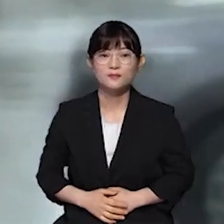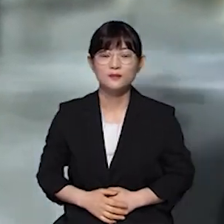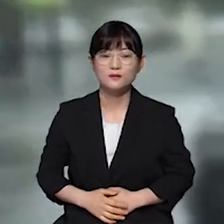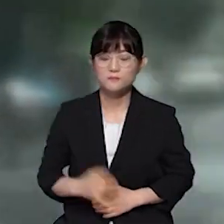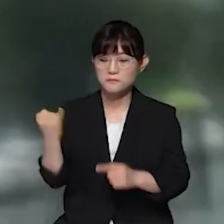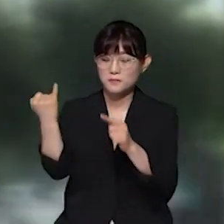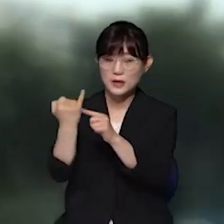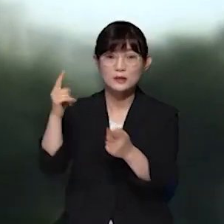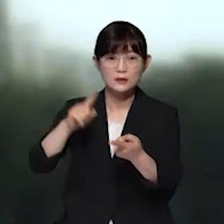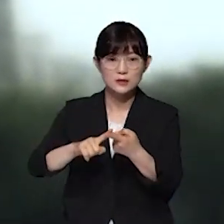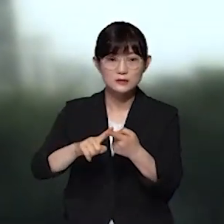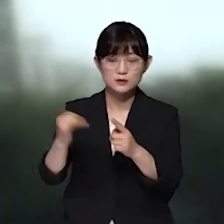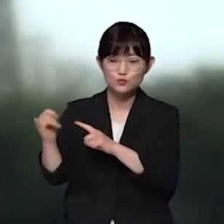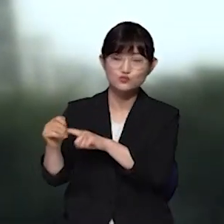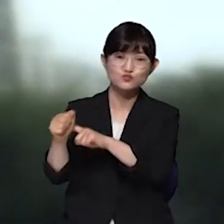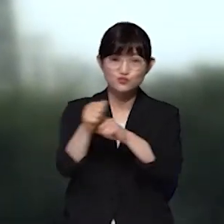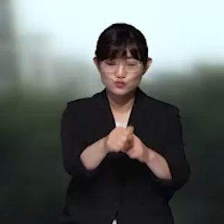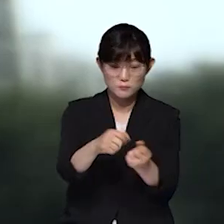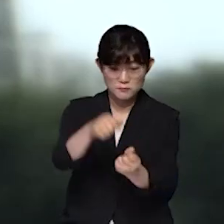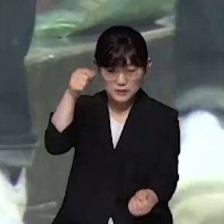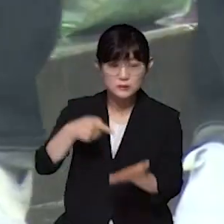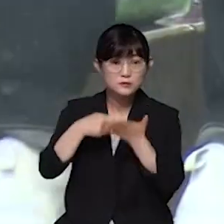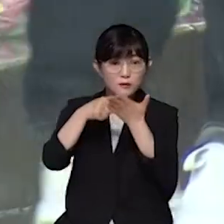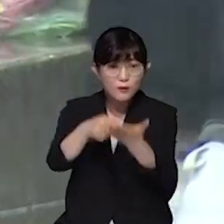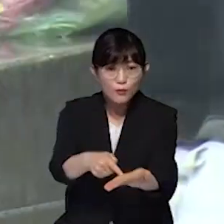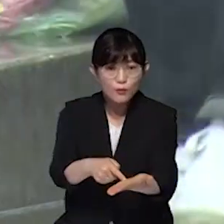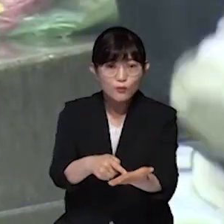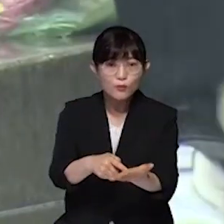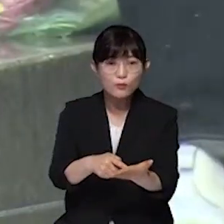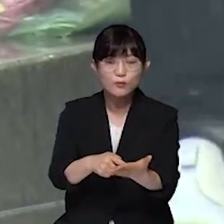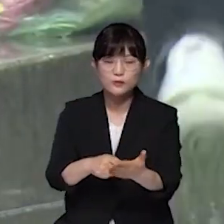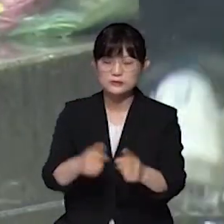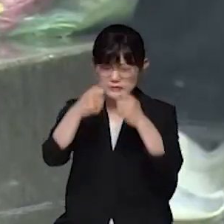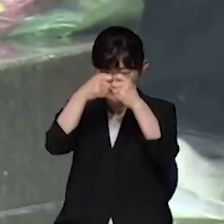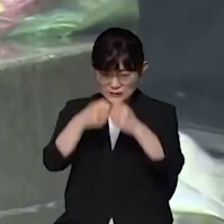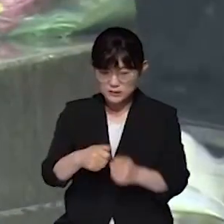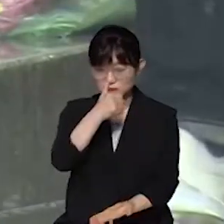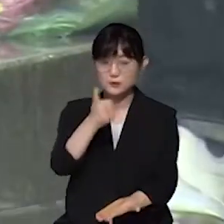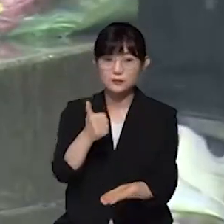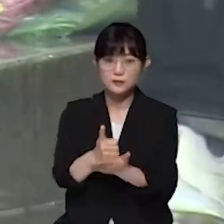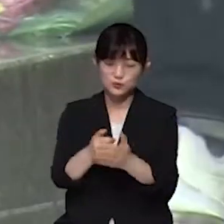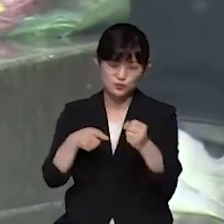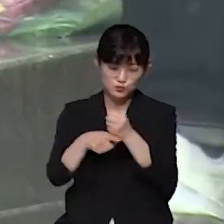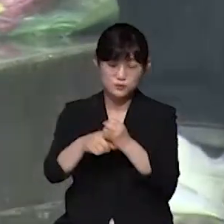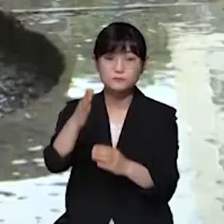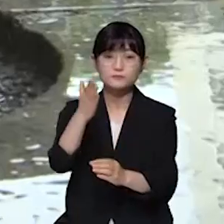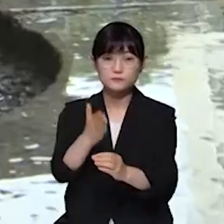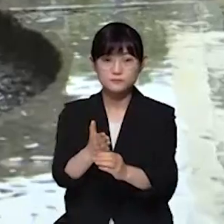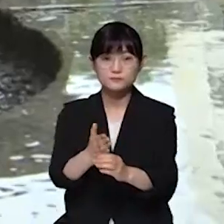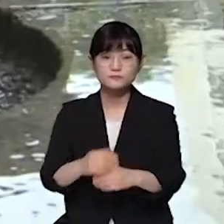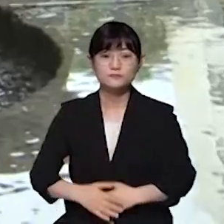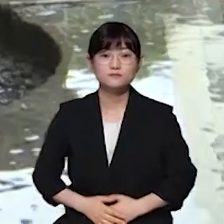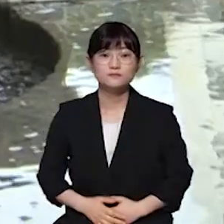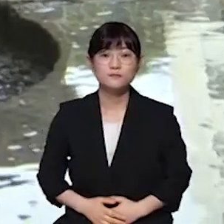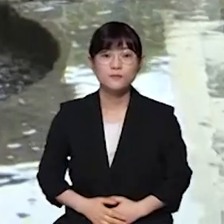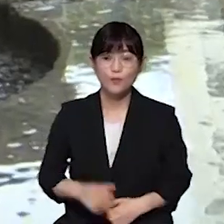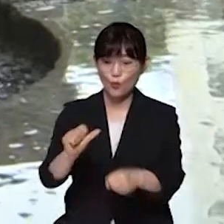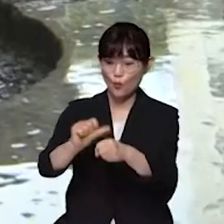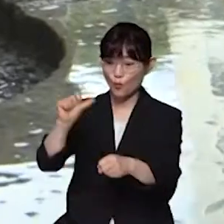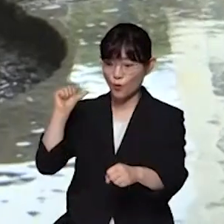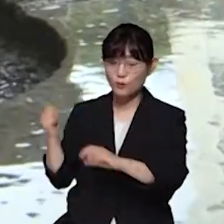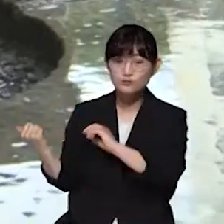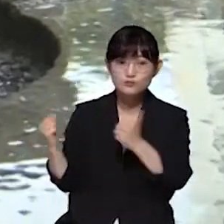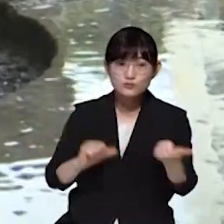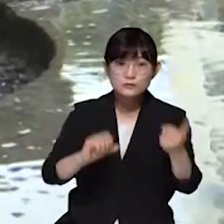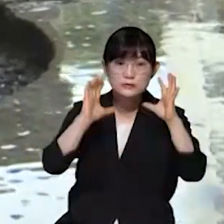경찰은 A씨에 대해 구속영장을 신청하는 한편 자세한 범행 경위를 조사하고 있습니다. 하지만 5년 전